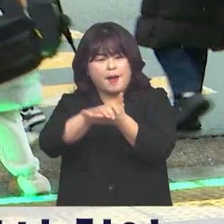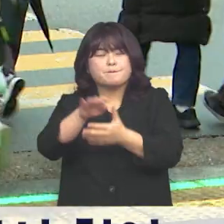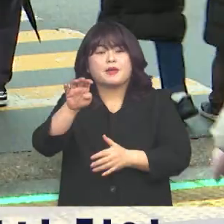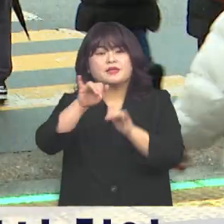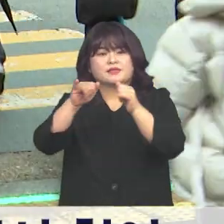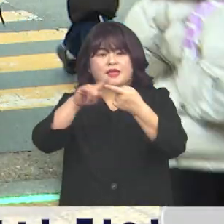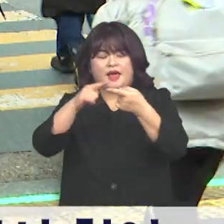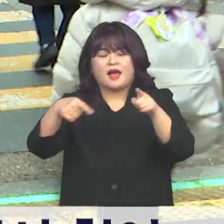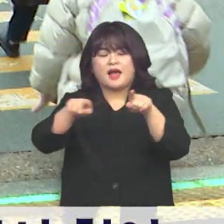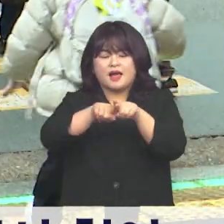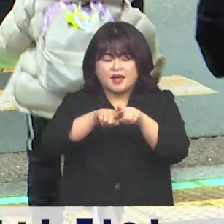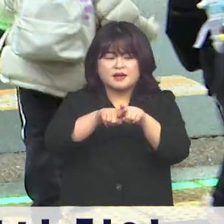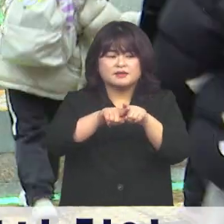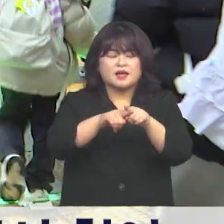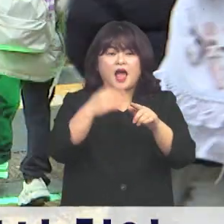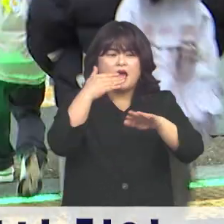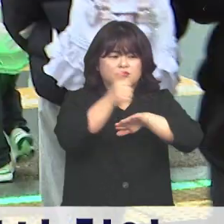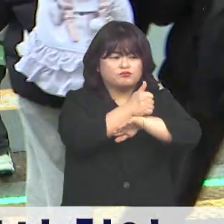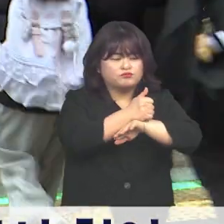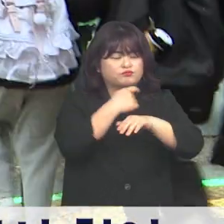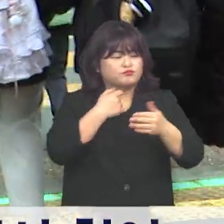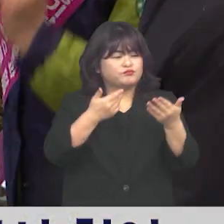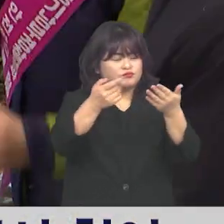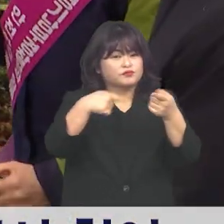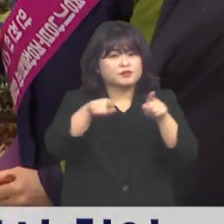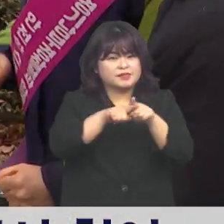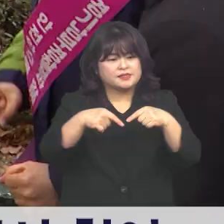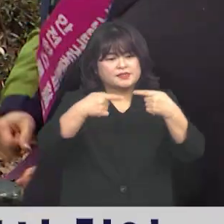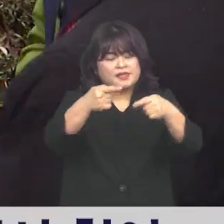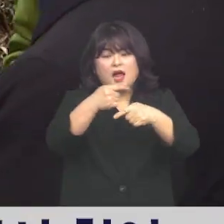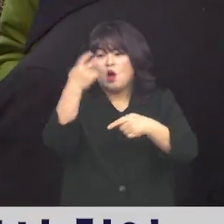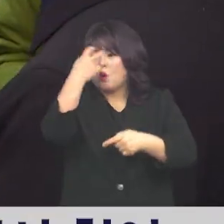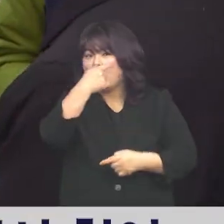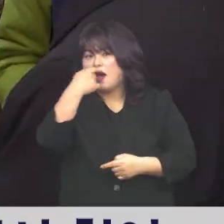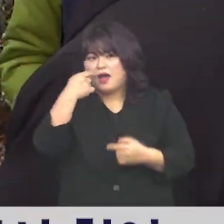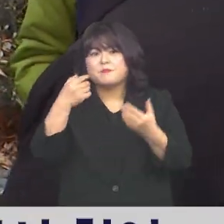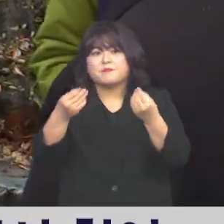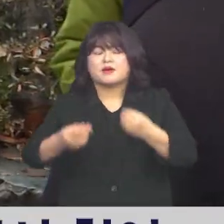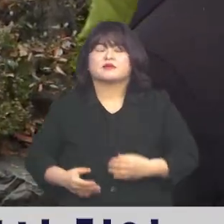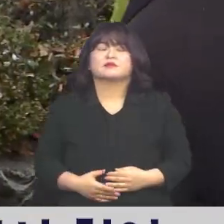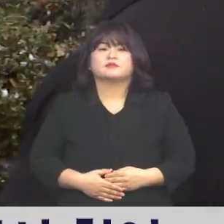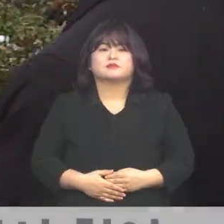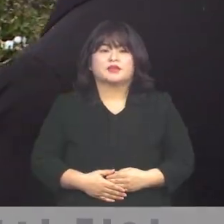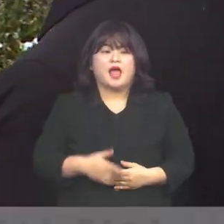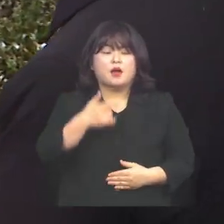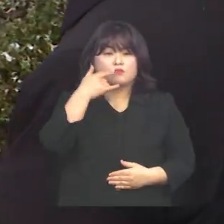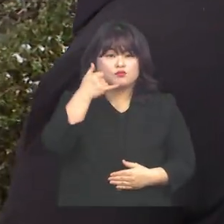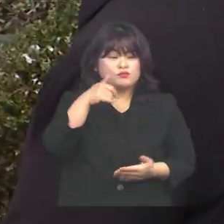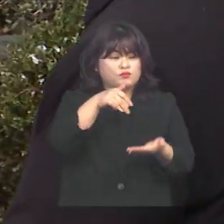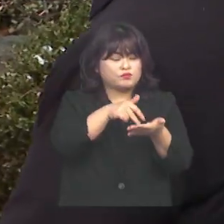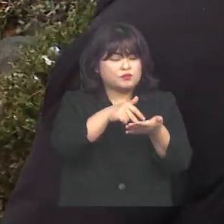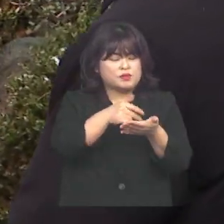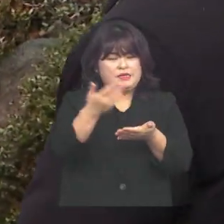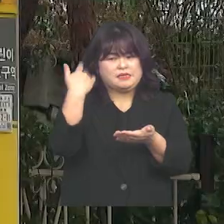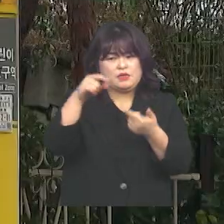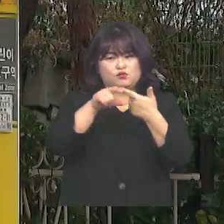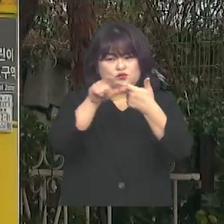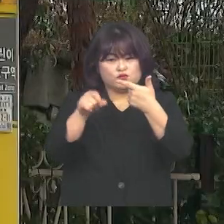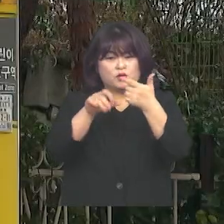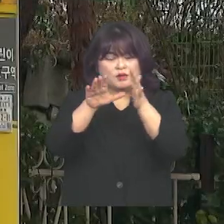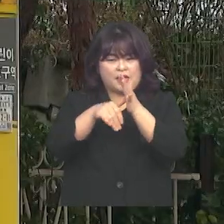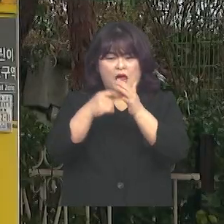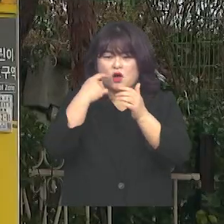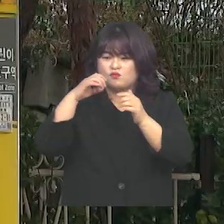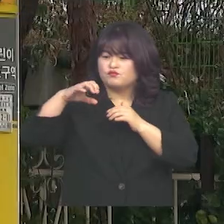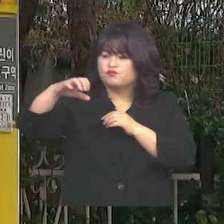가운데 등굣길 교통지도 봉사에 참여하고 통학로 안전 상황을 점검했습니다. 학부모들은 지난 6월